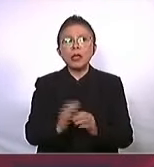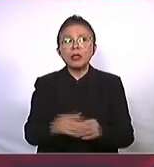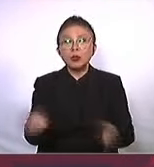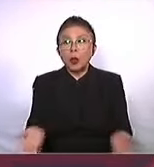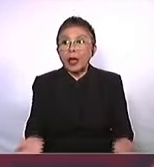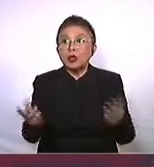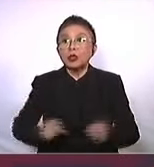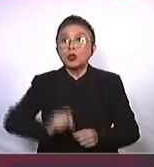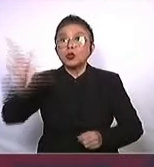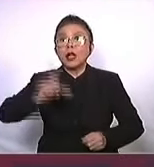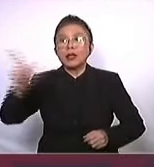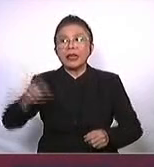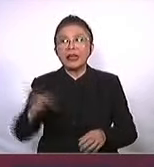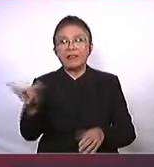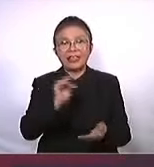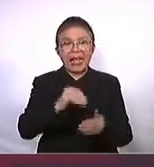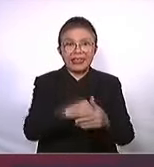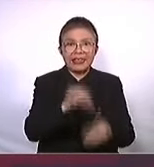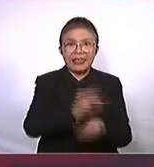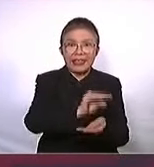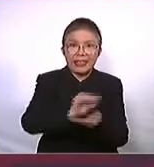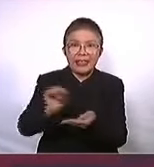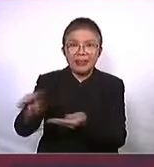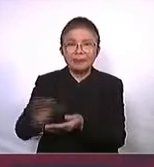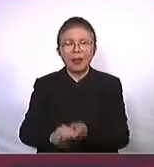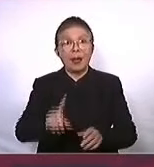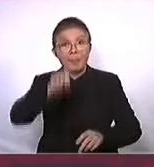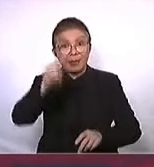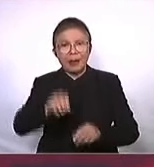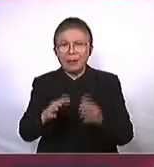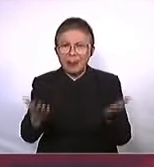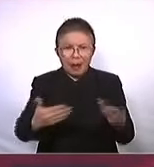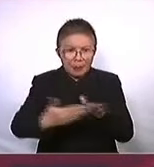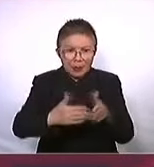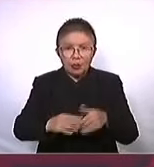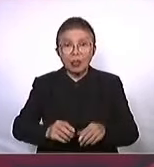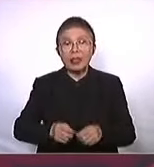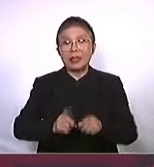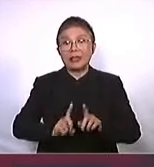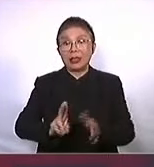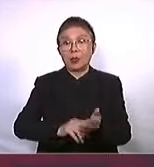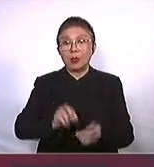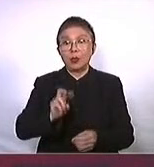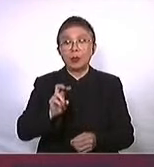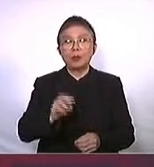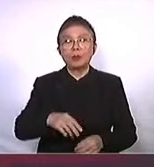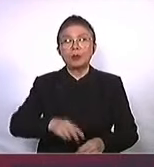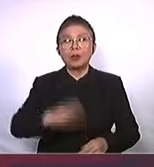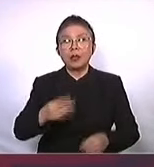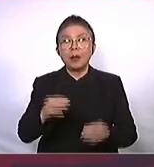ekspor dan investasi. Pertanyaannya, bagaimana strategi paslon untuk mengoptimalkan